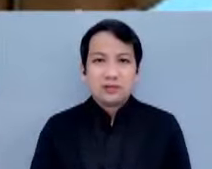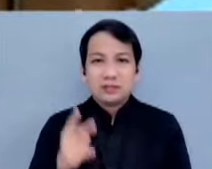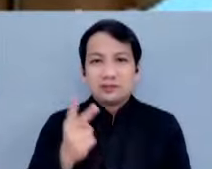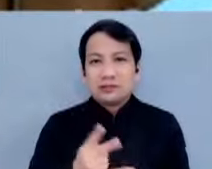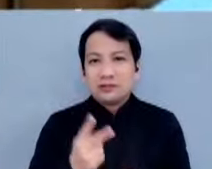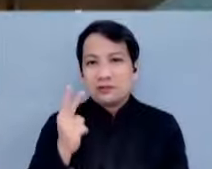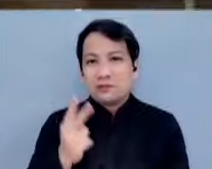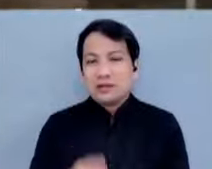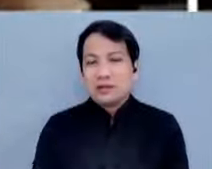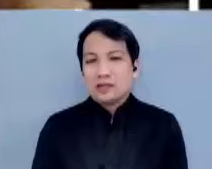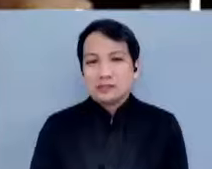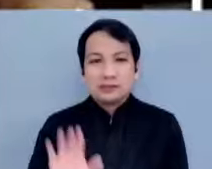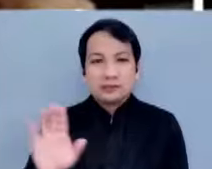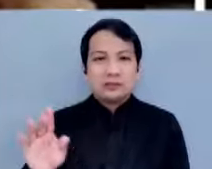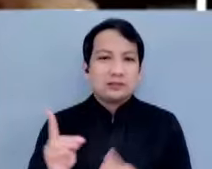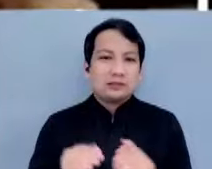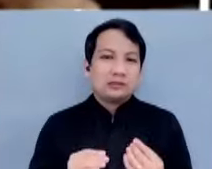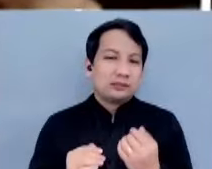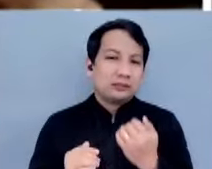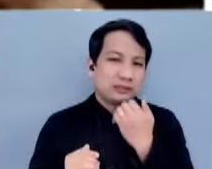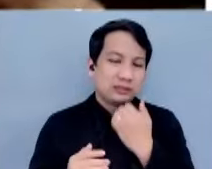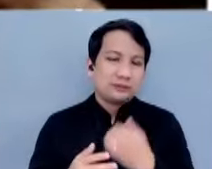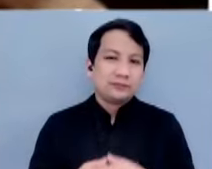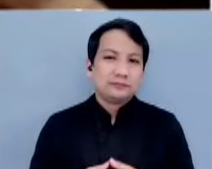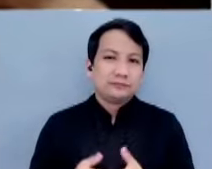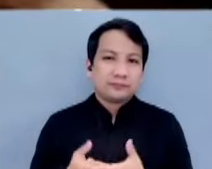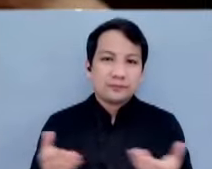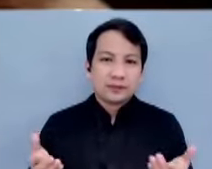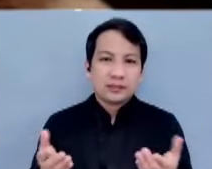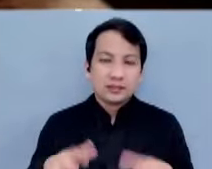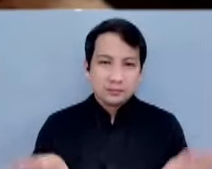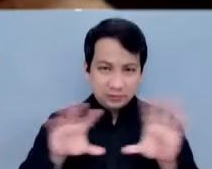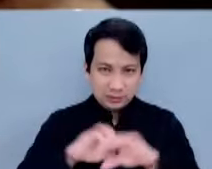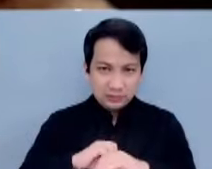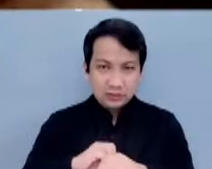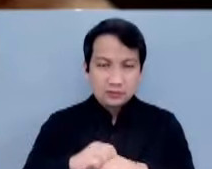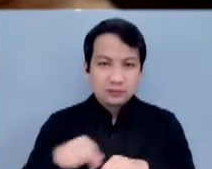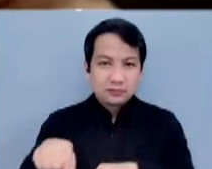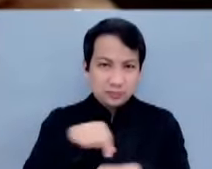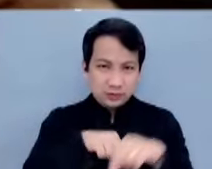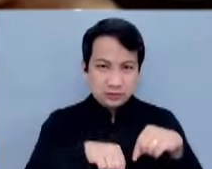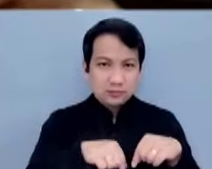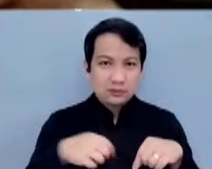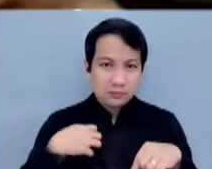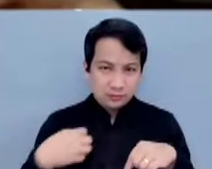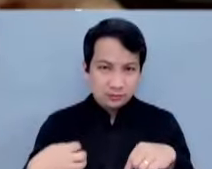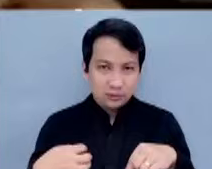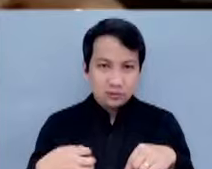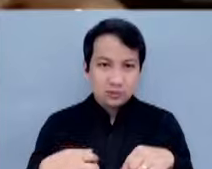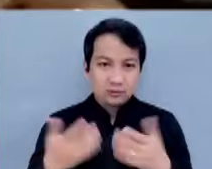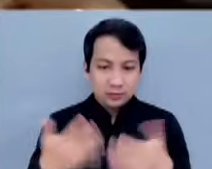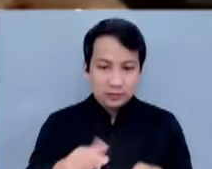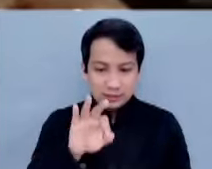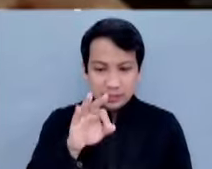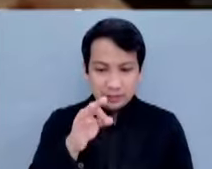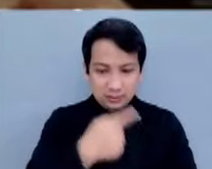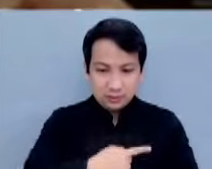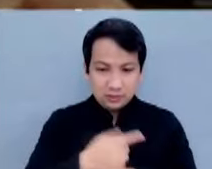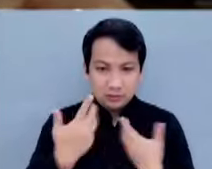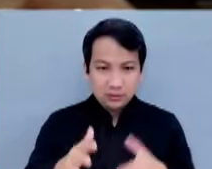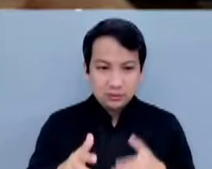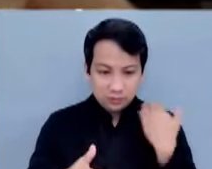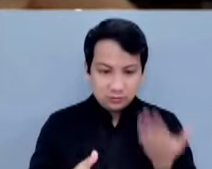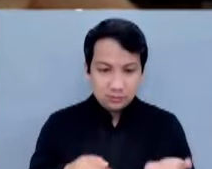Dinoble pa nila. Hindi pa raw natapos doon. Binalikan pa siya umuno ng mga pulis 9 matapos matagpo ang patay si